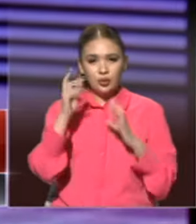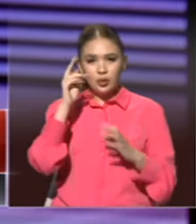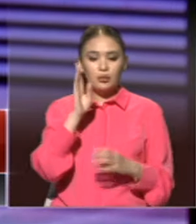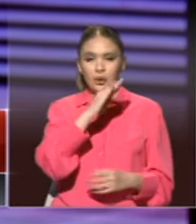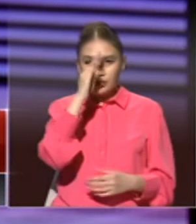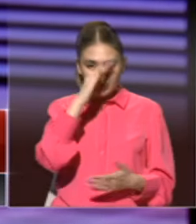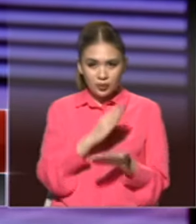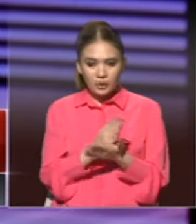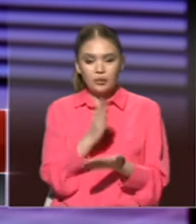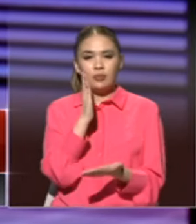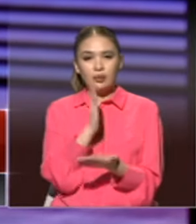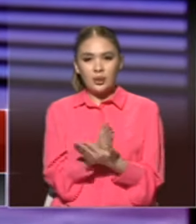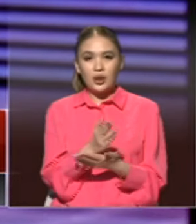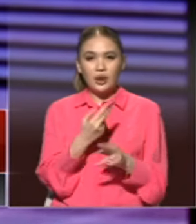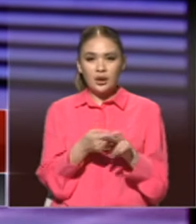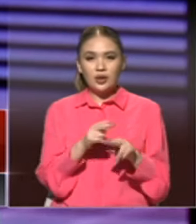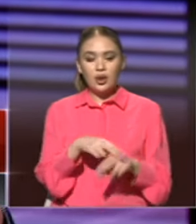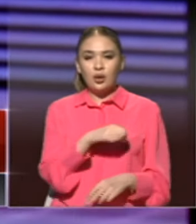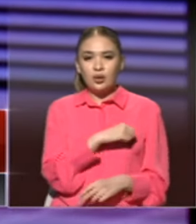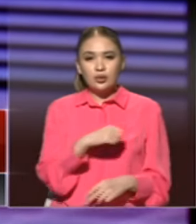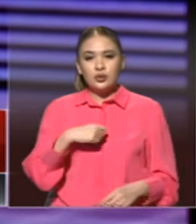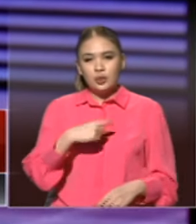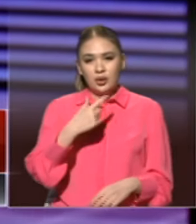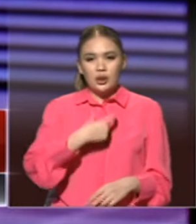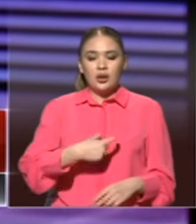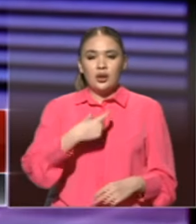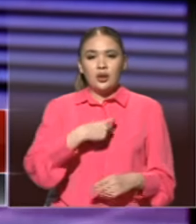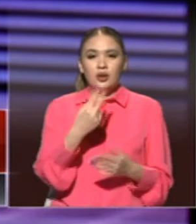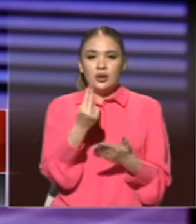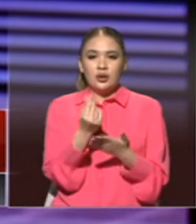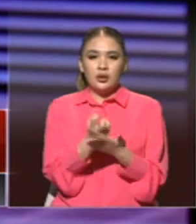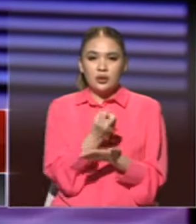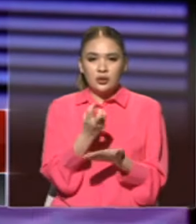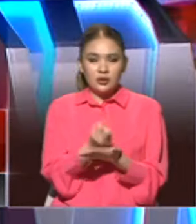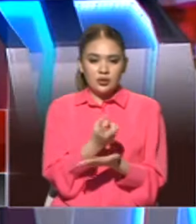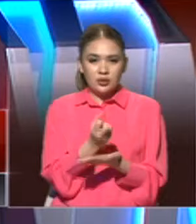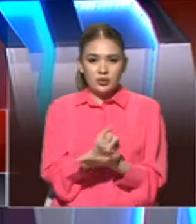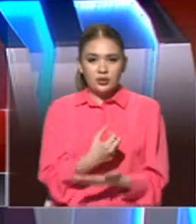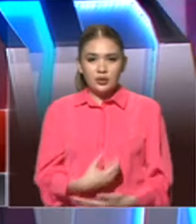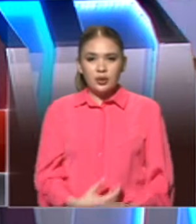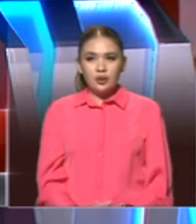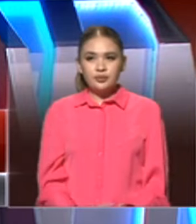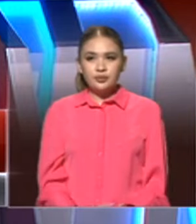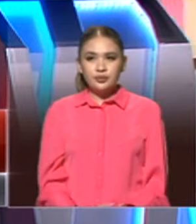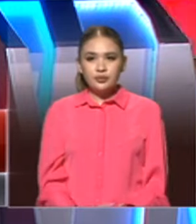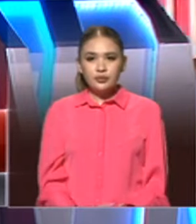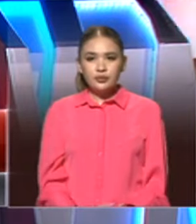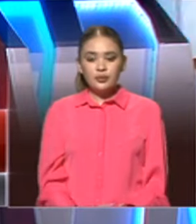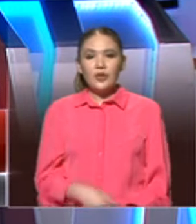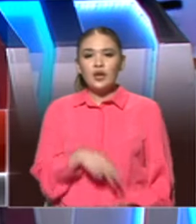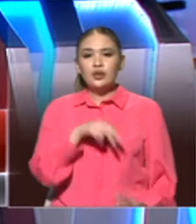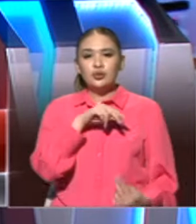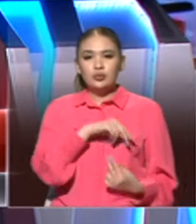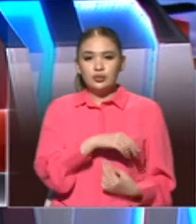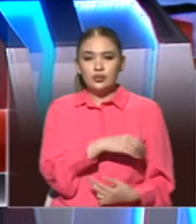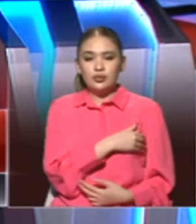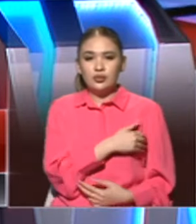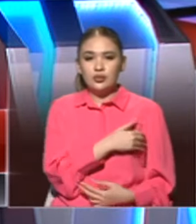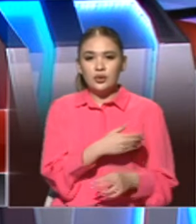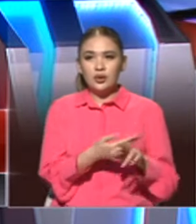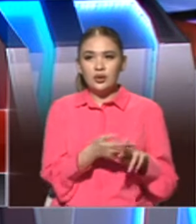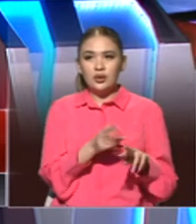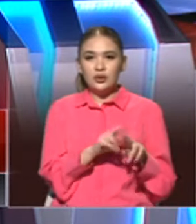Бар. Мен өзіме осы күнделікте кішкене қаражат тауып жүрмін дейді. Еңбекқор. А бізде қазір бір